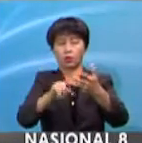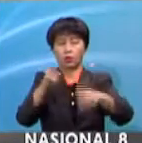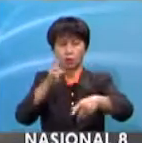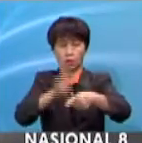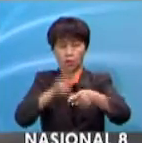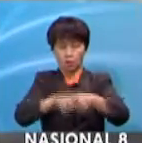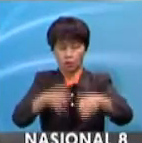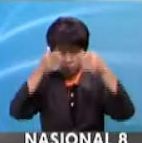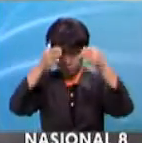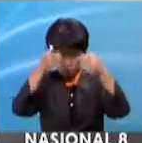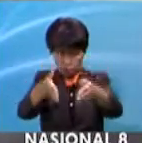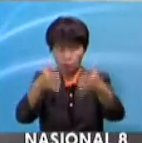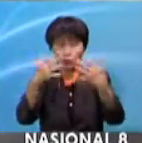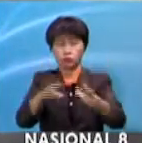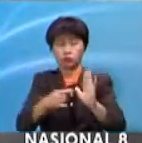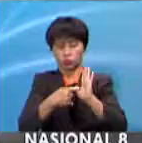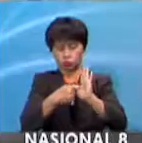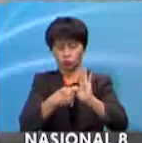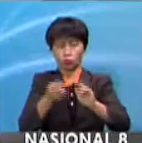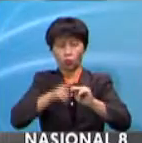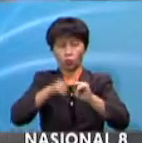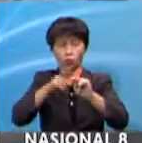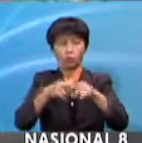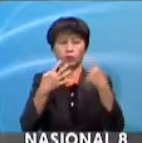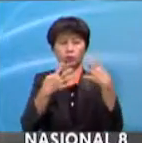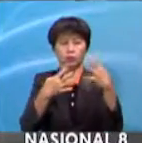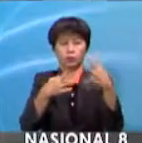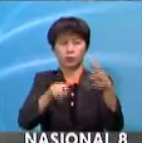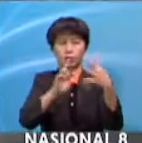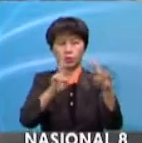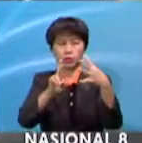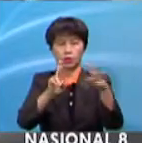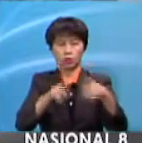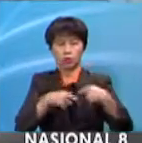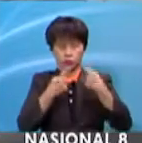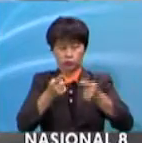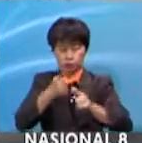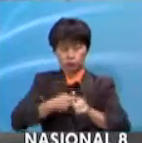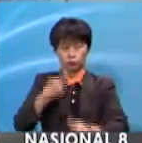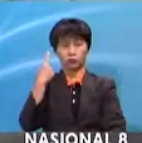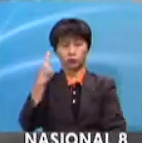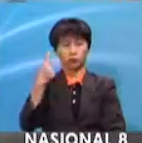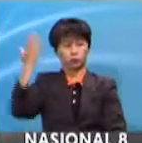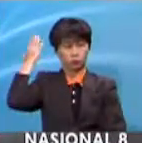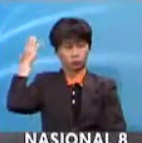diberi tumpuan utama yang telah mencatat lebih 14,000 kes sejak Januari lepas.